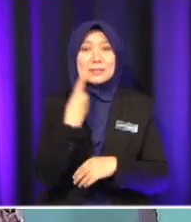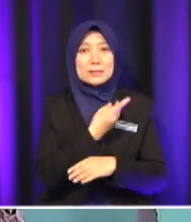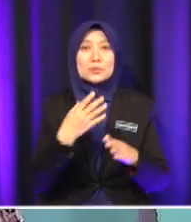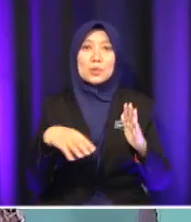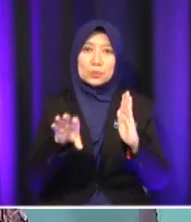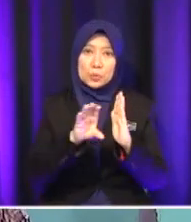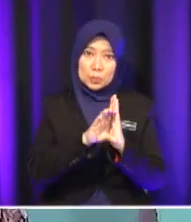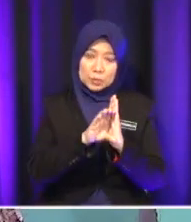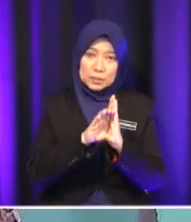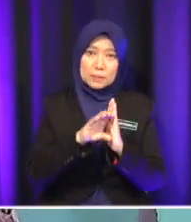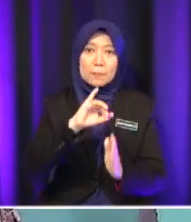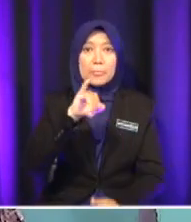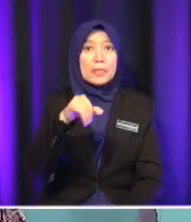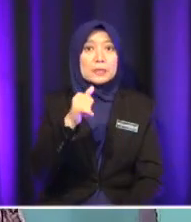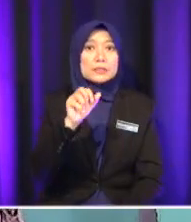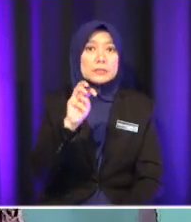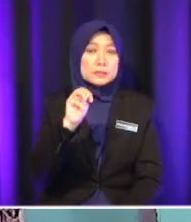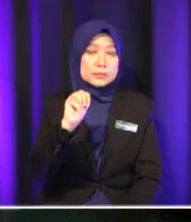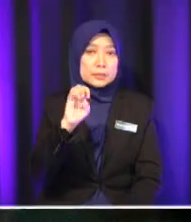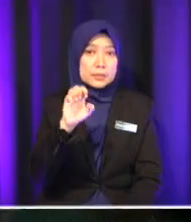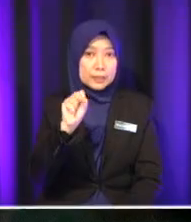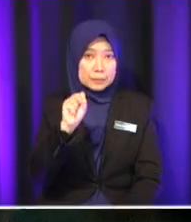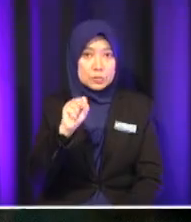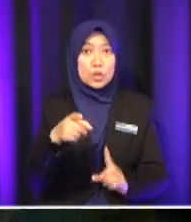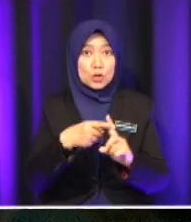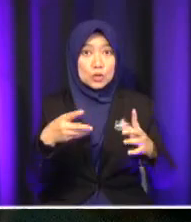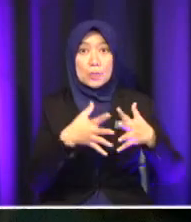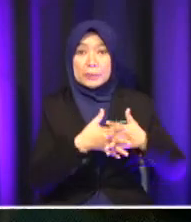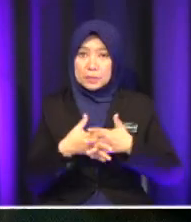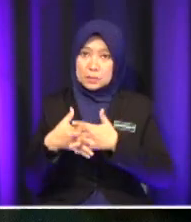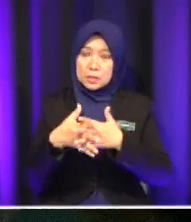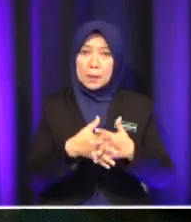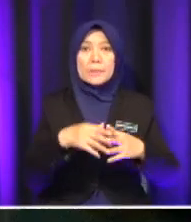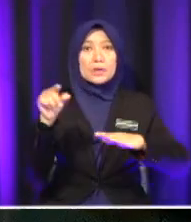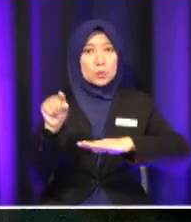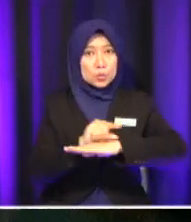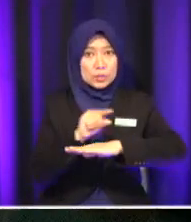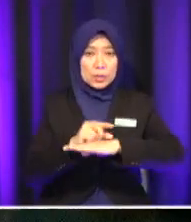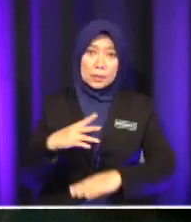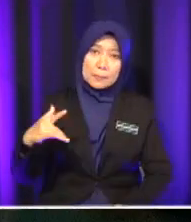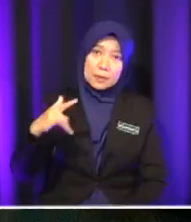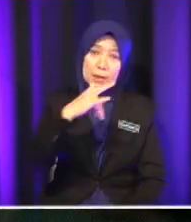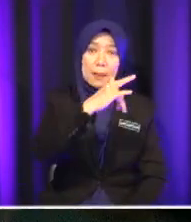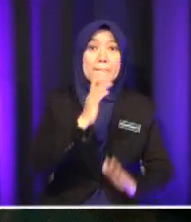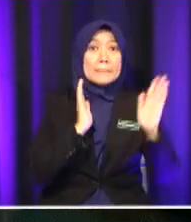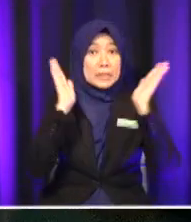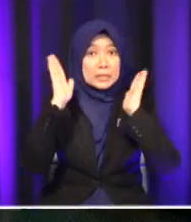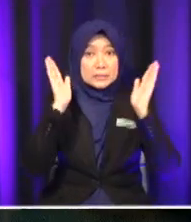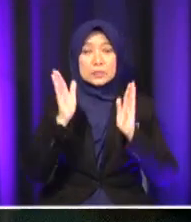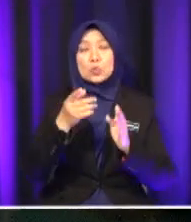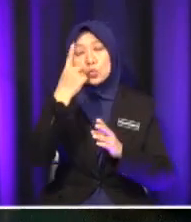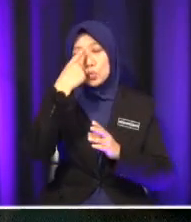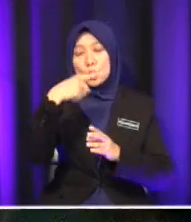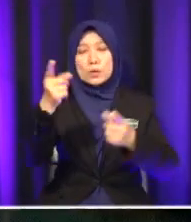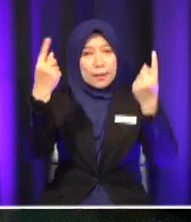jims daripada Amerika Serikat menggunakan Syarikat penerbangan Malaysia untuk datang ke Kuala Lumpur